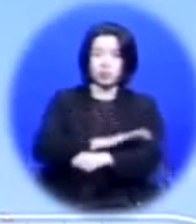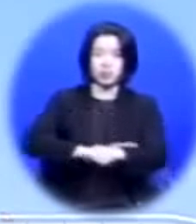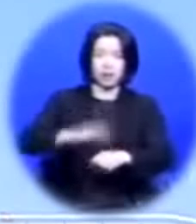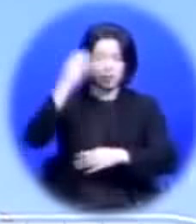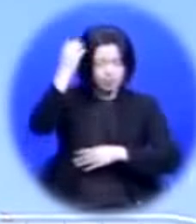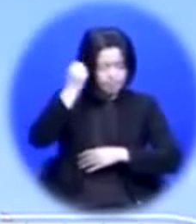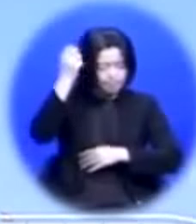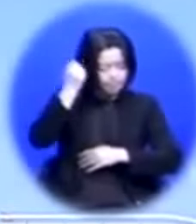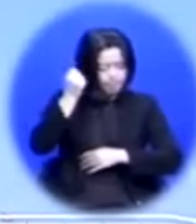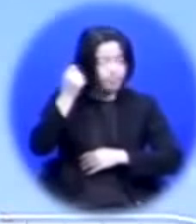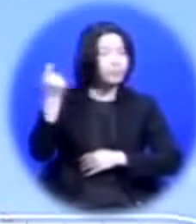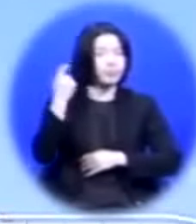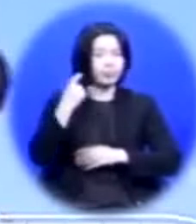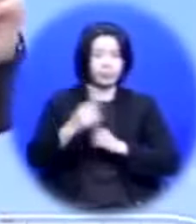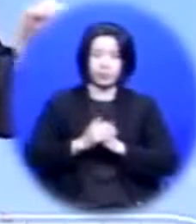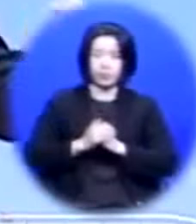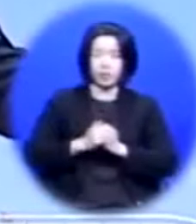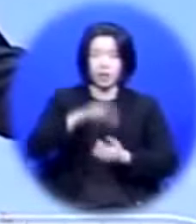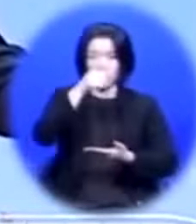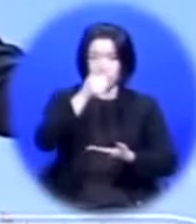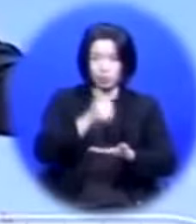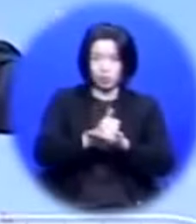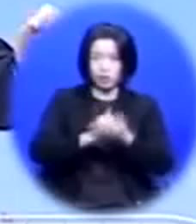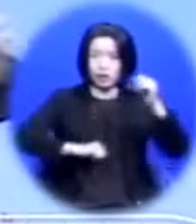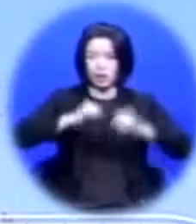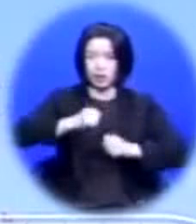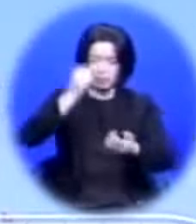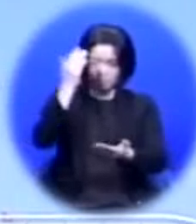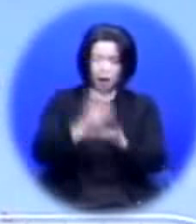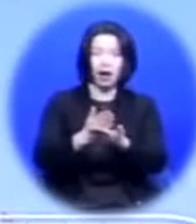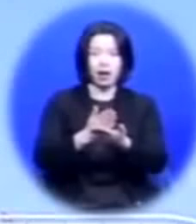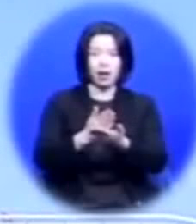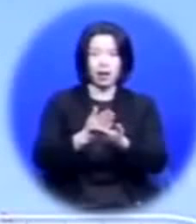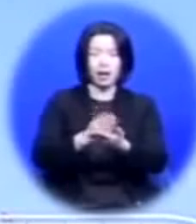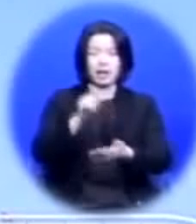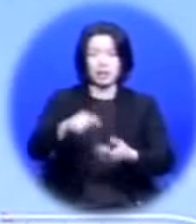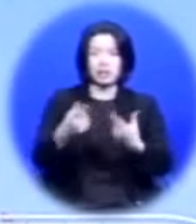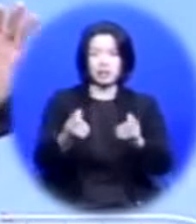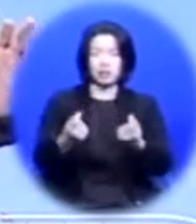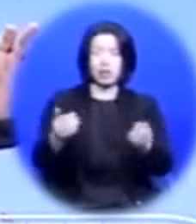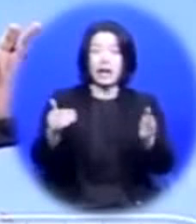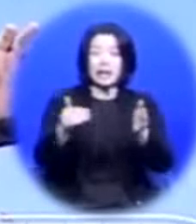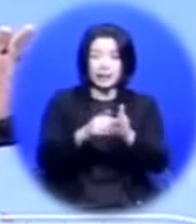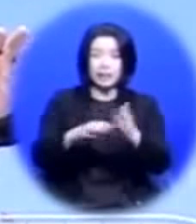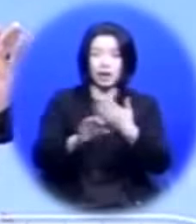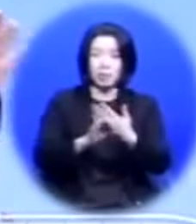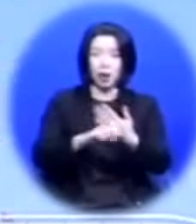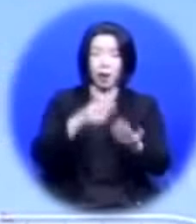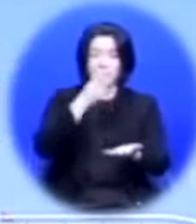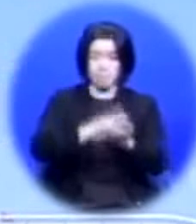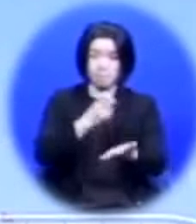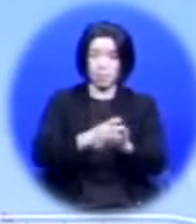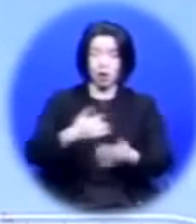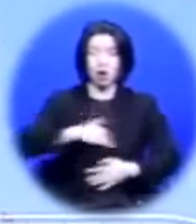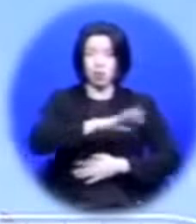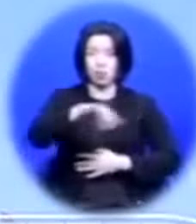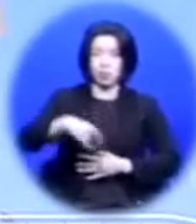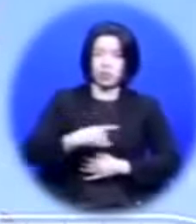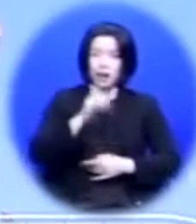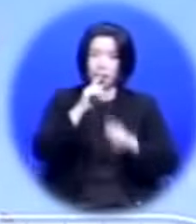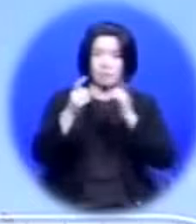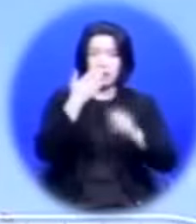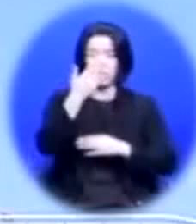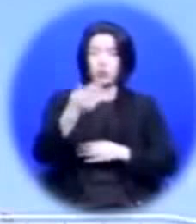들으셔야 돼요를지 라 이렇게 끝나면 이건 율법이고 이건 우리에게 말할 수